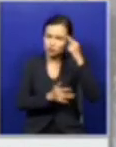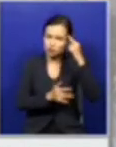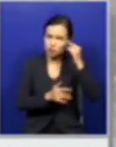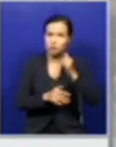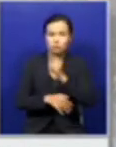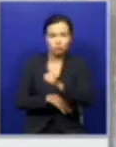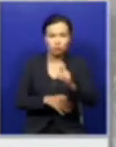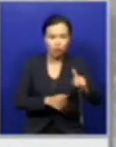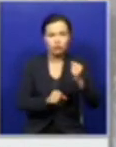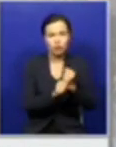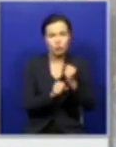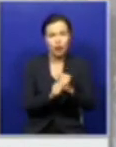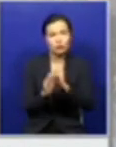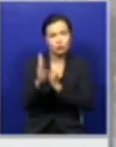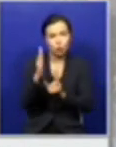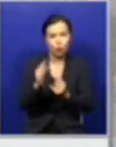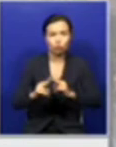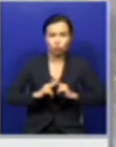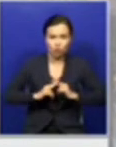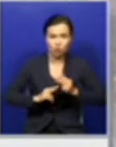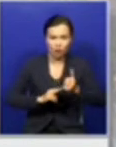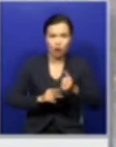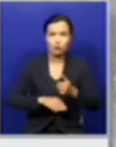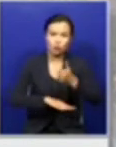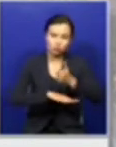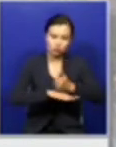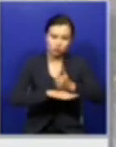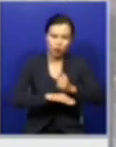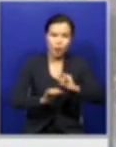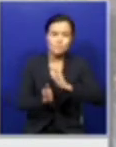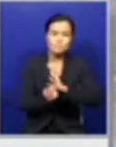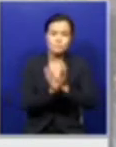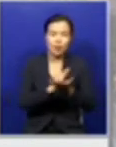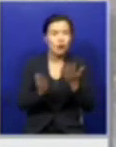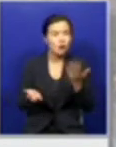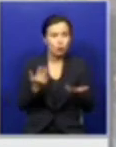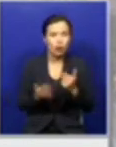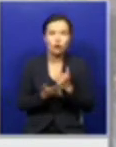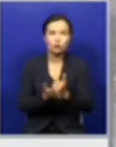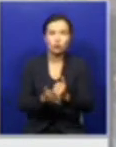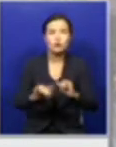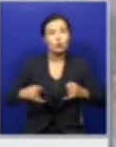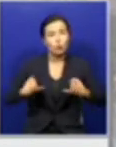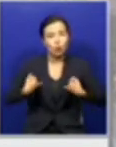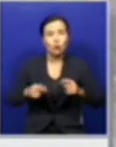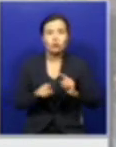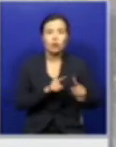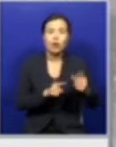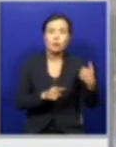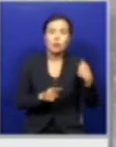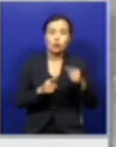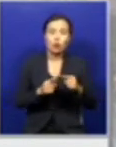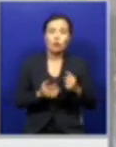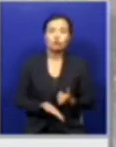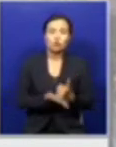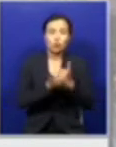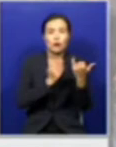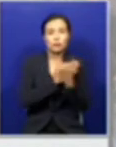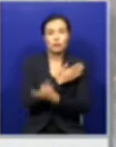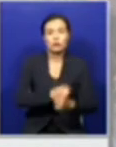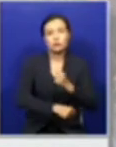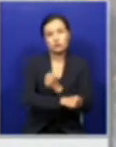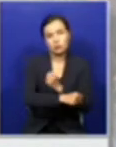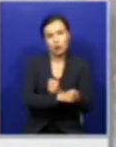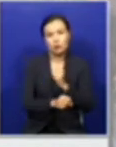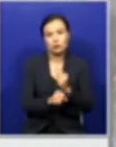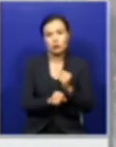ในจังหวัดตนเองได้นะครับถึงแม้จะเปลี่ยนนายจ้างก็ตามเพื่ออะไรครับเพื่อช่วยผู้ประกอบการและช่วยแรงงานต่างด้าวนะครับให้มี